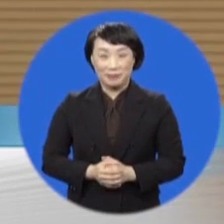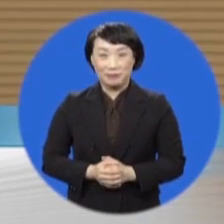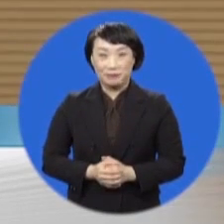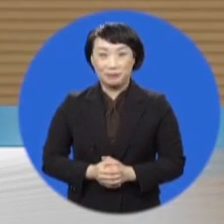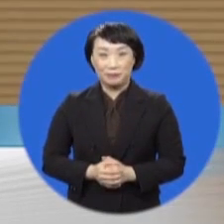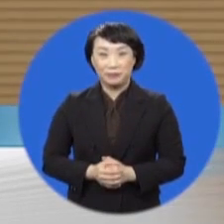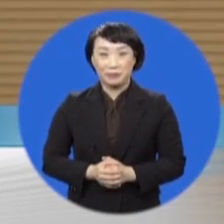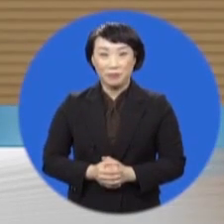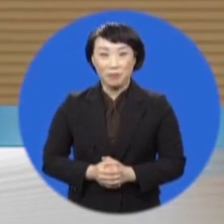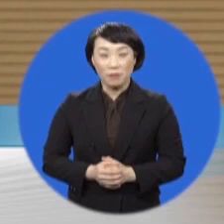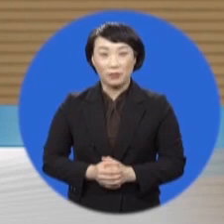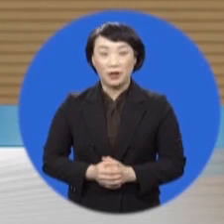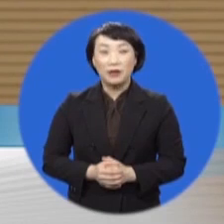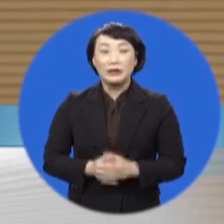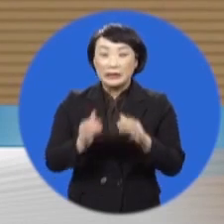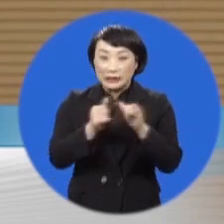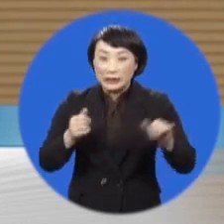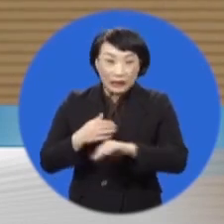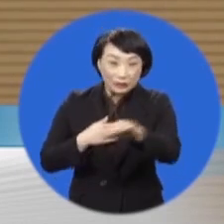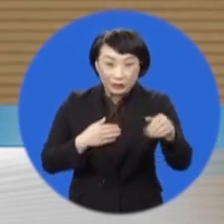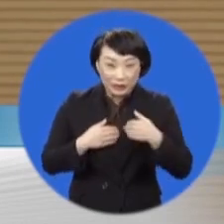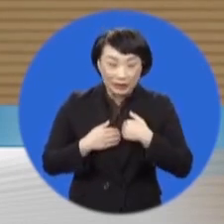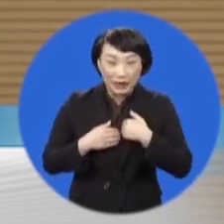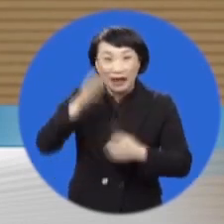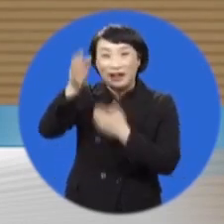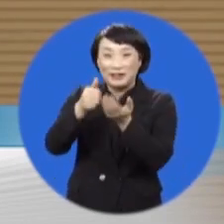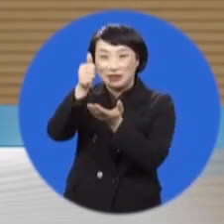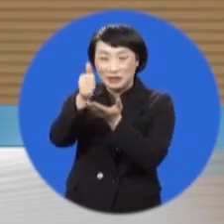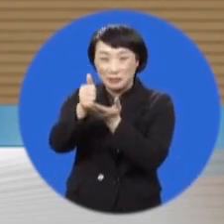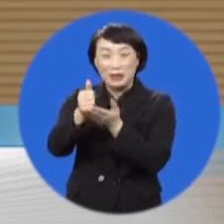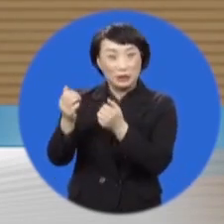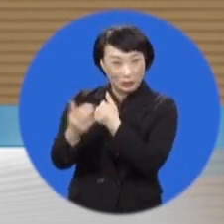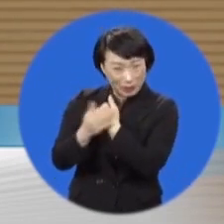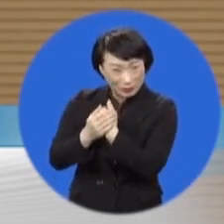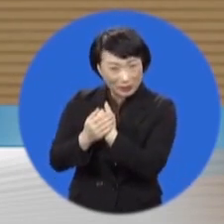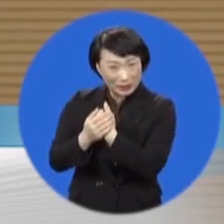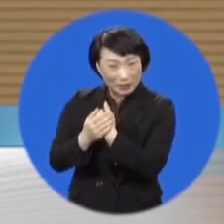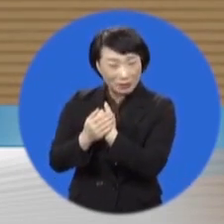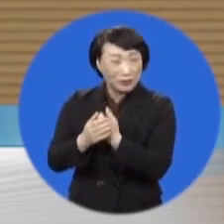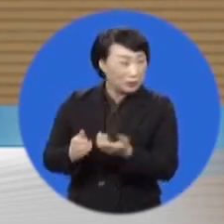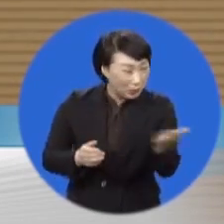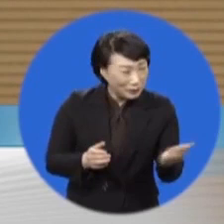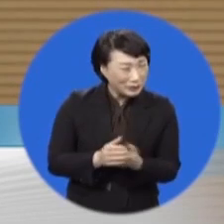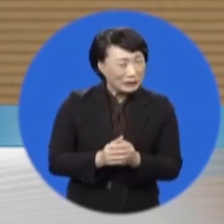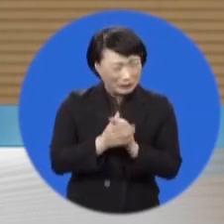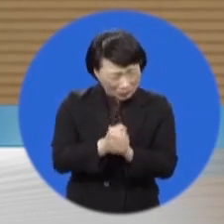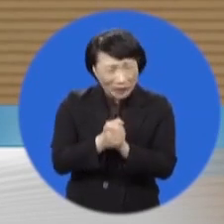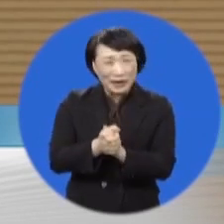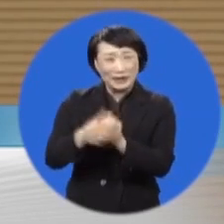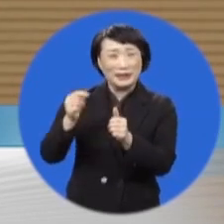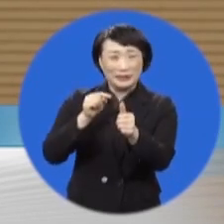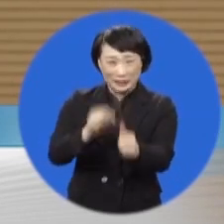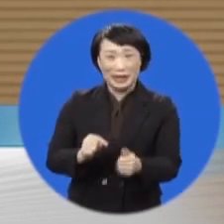하나님은 우리 인간에게 이렇게 도와 줄테니 에 의인은 기도하라